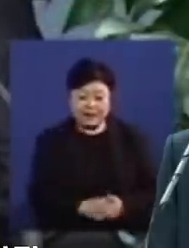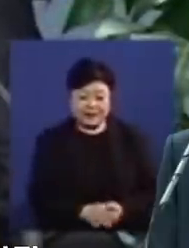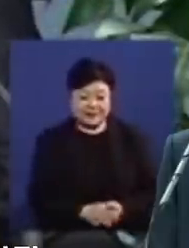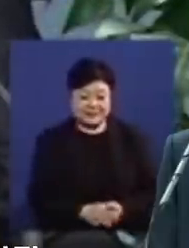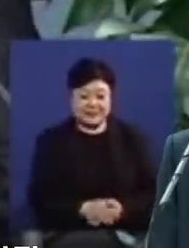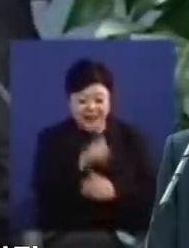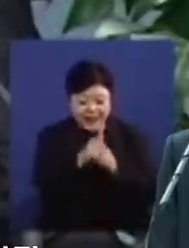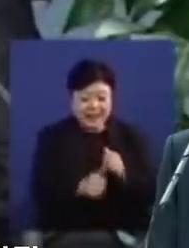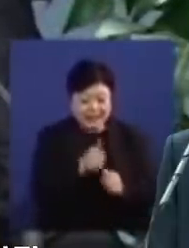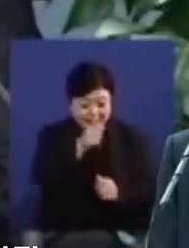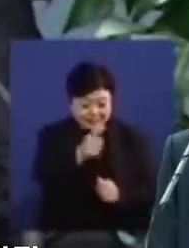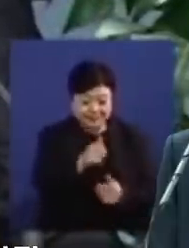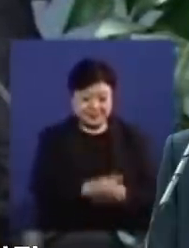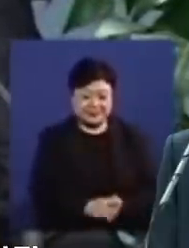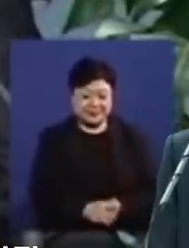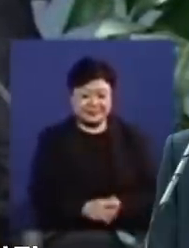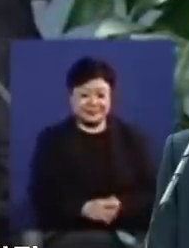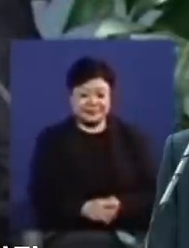하나님을